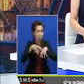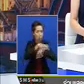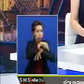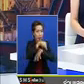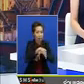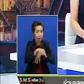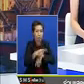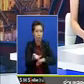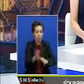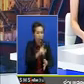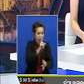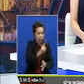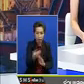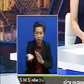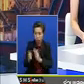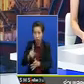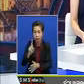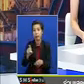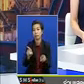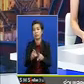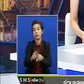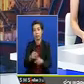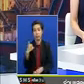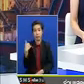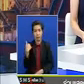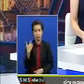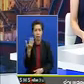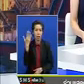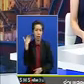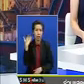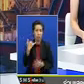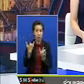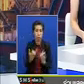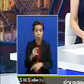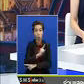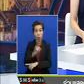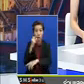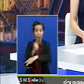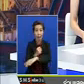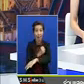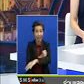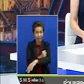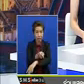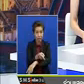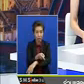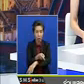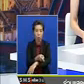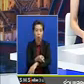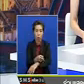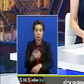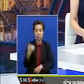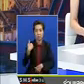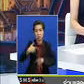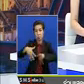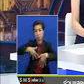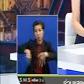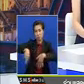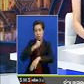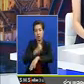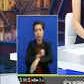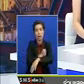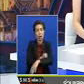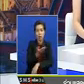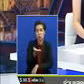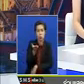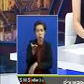อีกเรื่องหนึ่งที่น่าจะร้อนขึ้นมาพอสมควรรับวันแรงงานหรือว่าเมเดย์ก็คือข้อเรียกร้องของแรงงานที่จะมีทุกปีอยู่